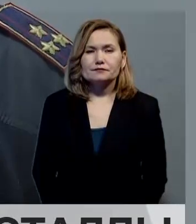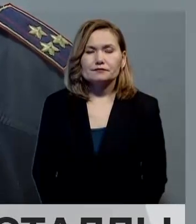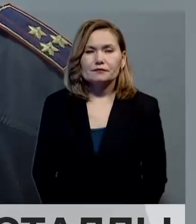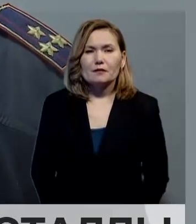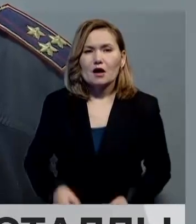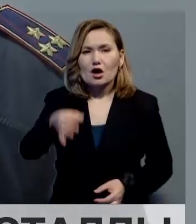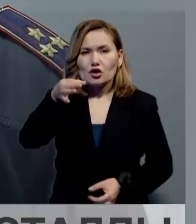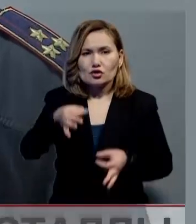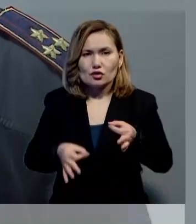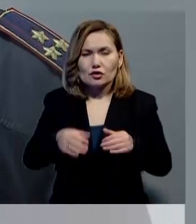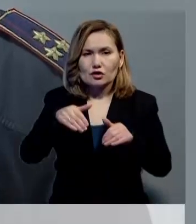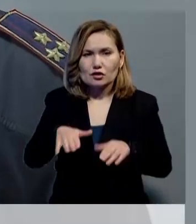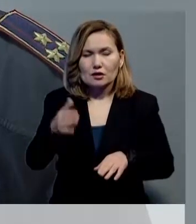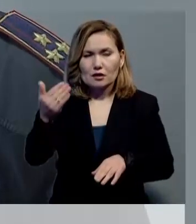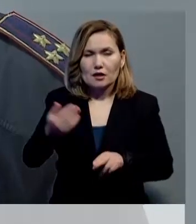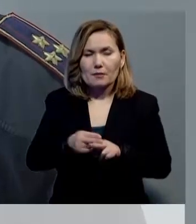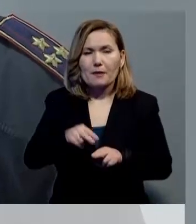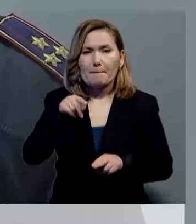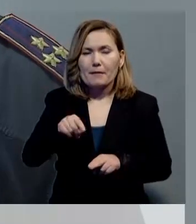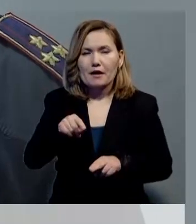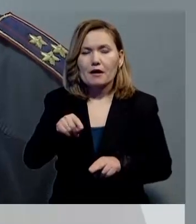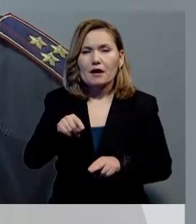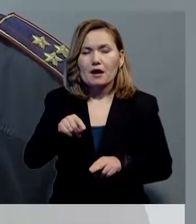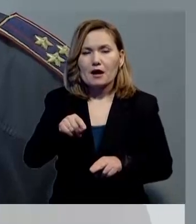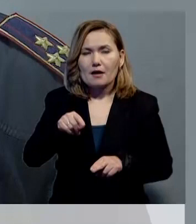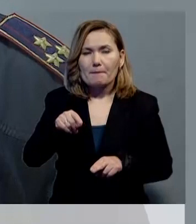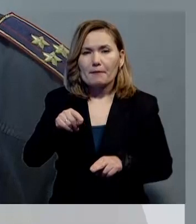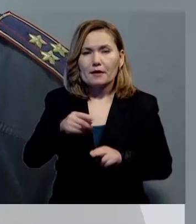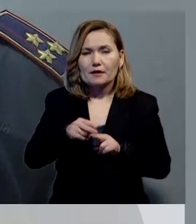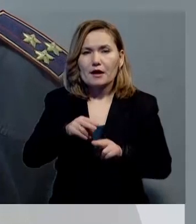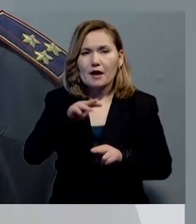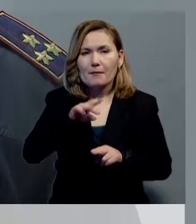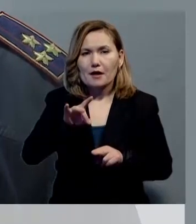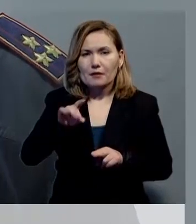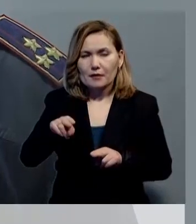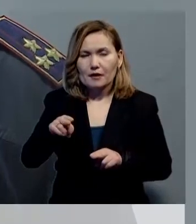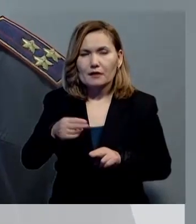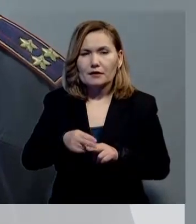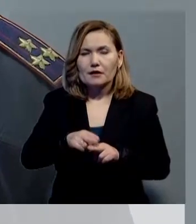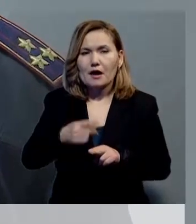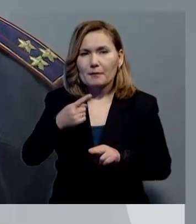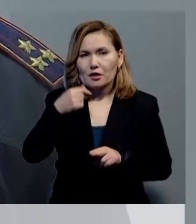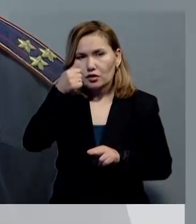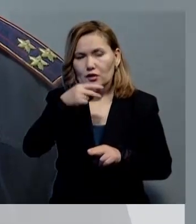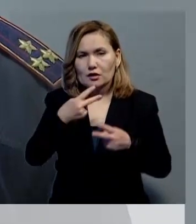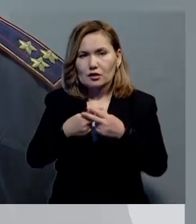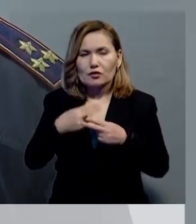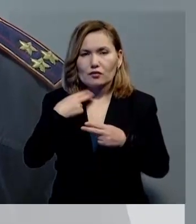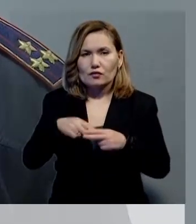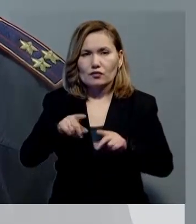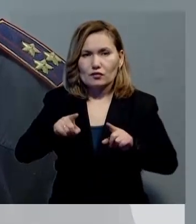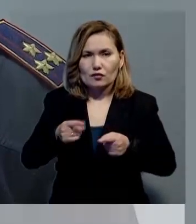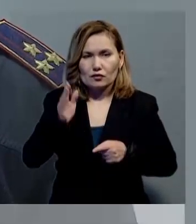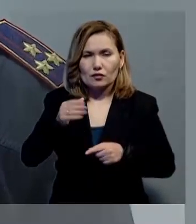Соттың шешімімен 1000 МРП-ға немесе 1 жылға шейін бас бостандықтан